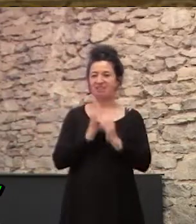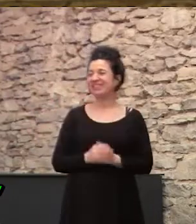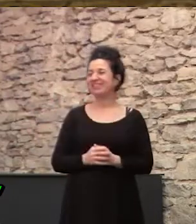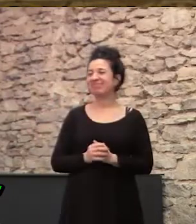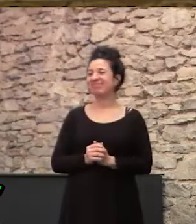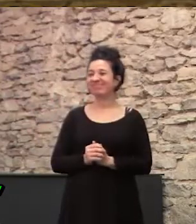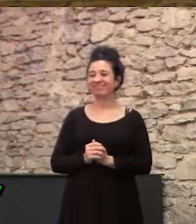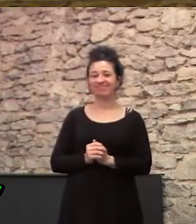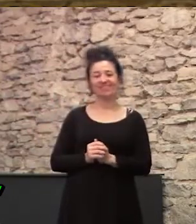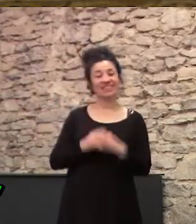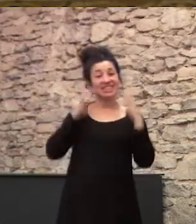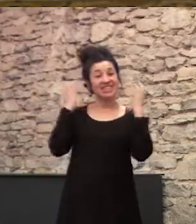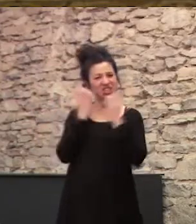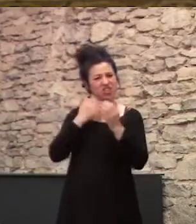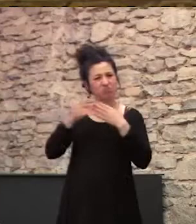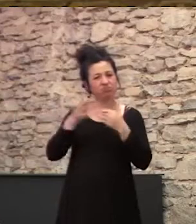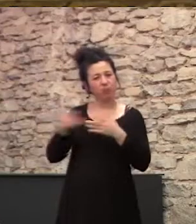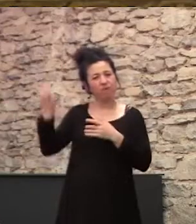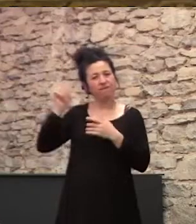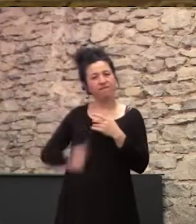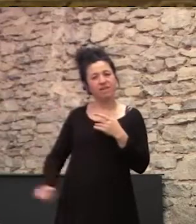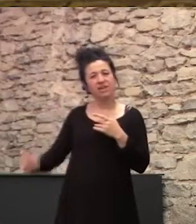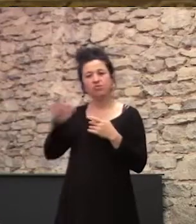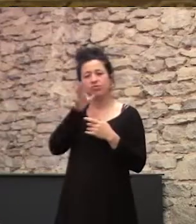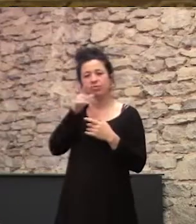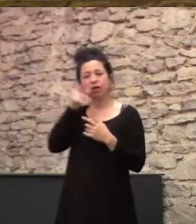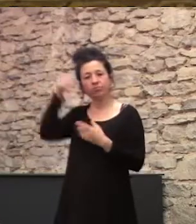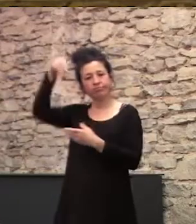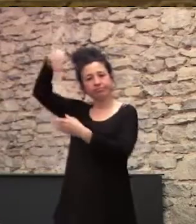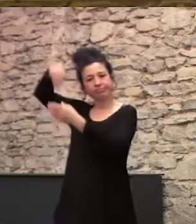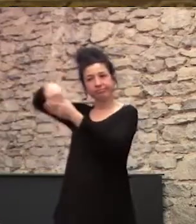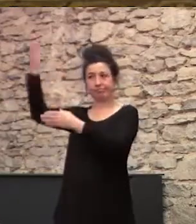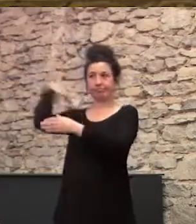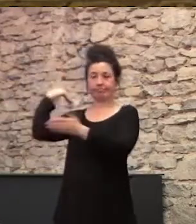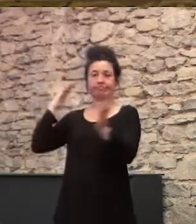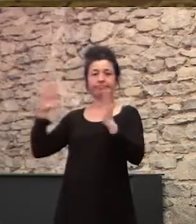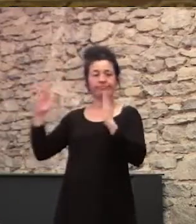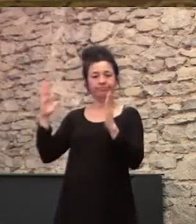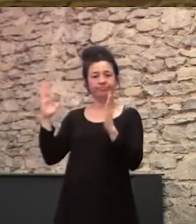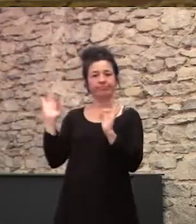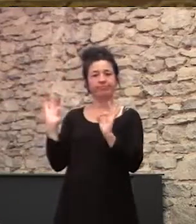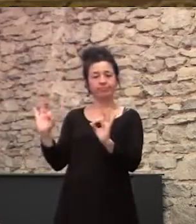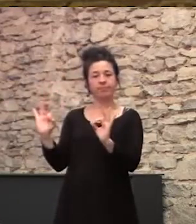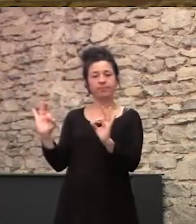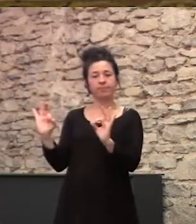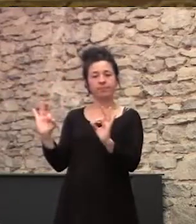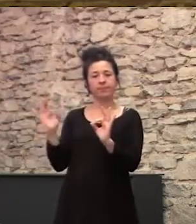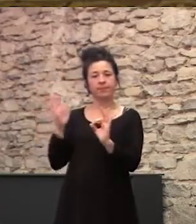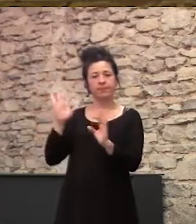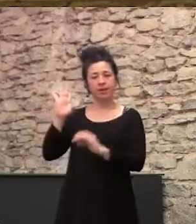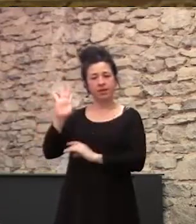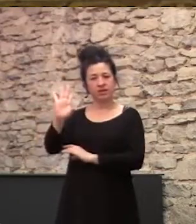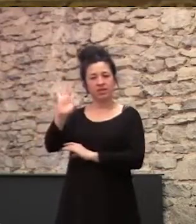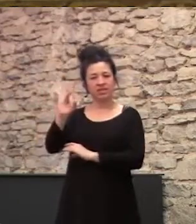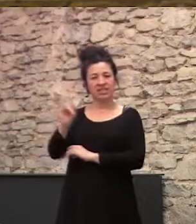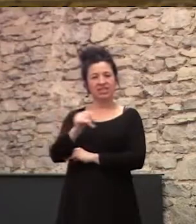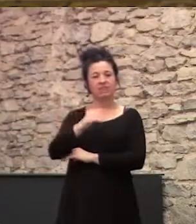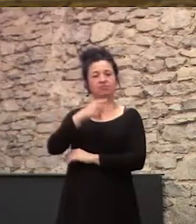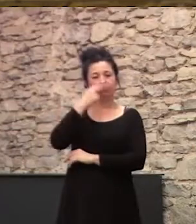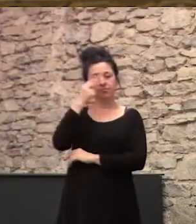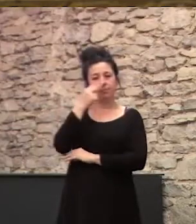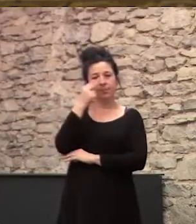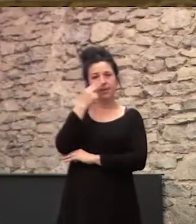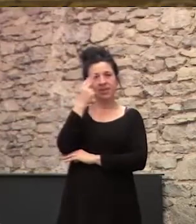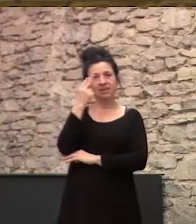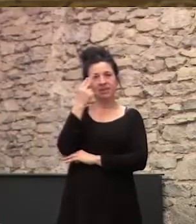bere kokapen, oza, ben, dagoen tokian dago, baina bai interesatzen zait, igual, besteren larruan